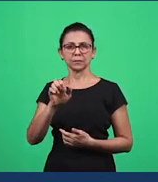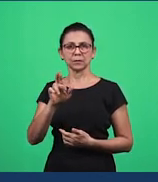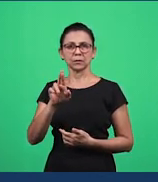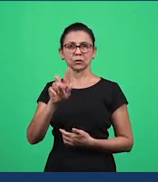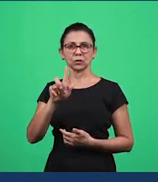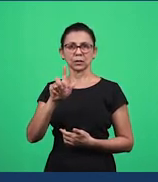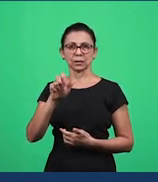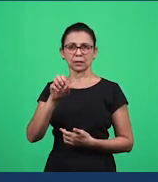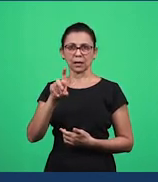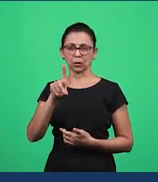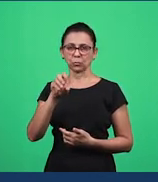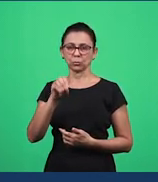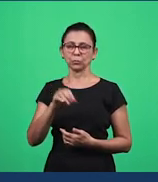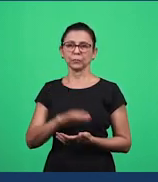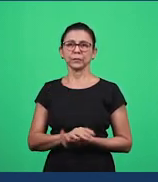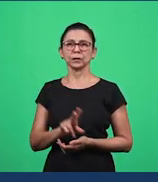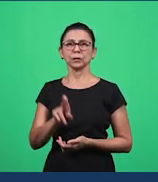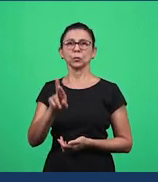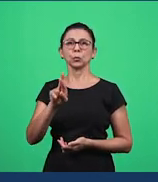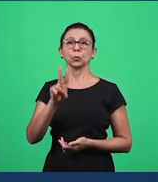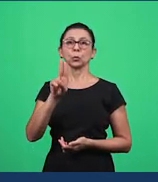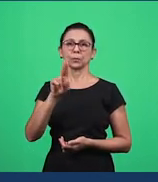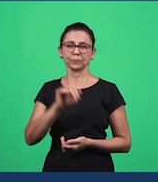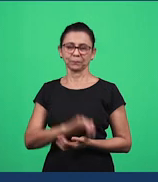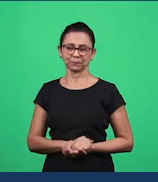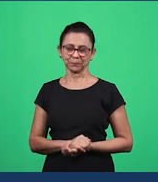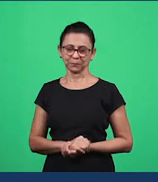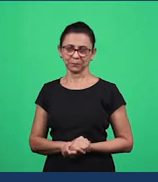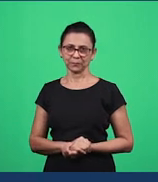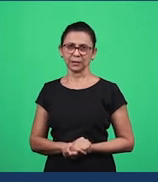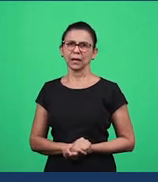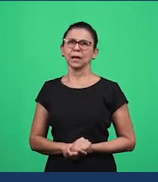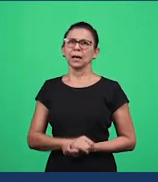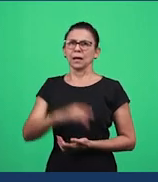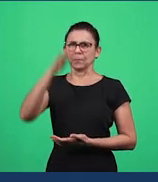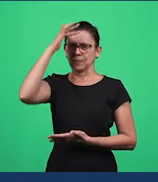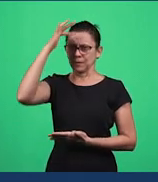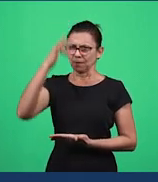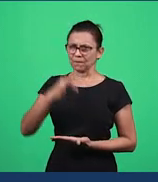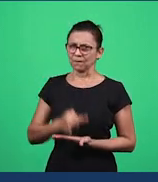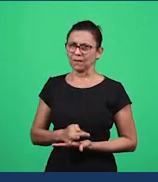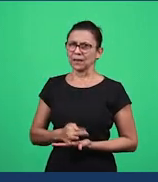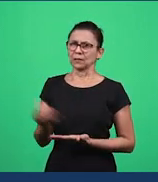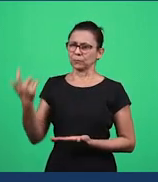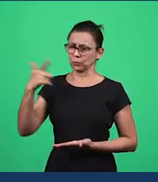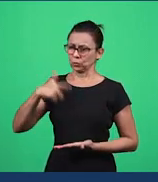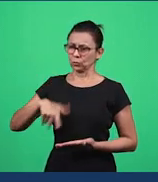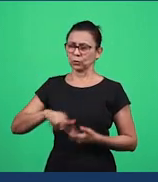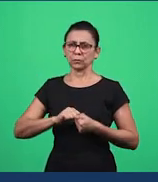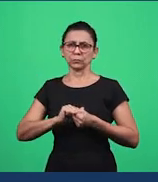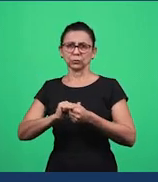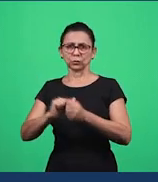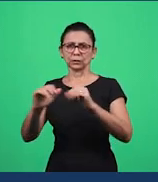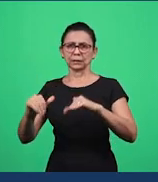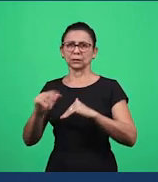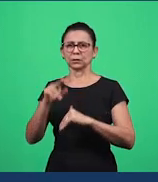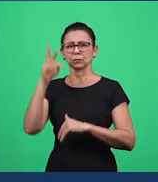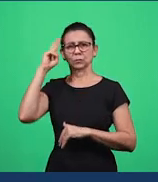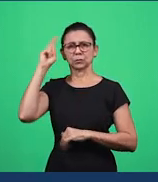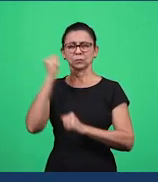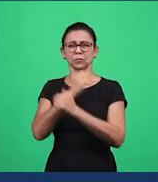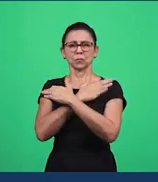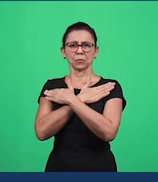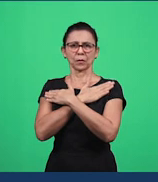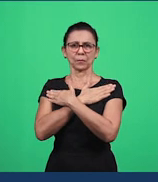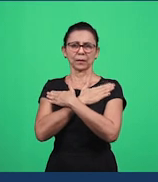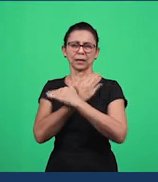Жералду и Хур. Мы скучаем за вам и веруем и утверждаем, что вскоре мы будем вместе прославлять